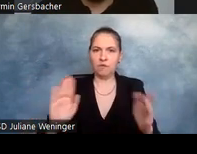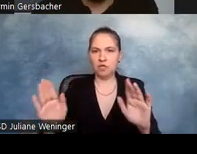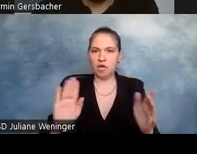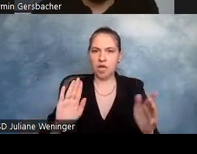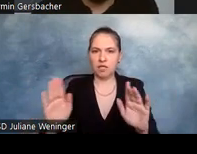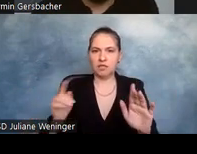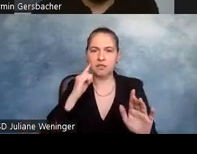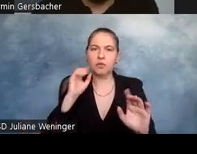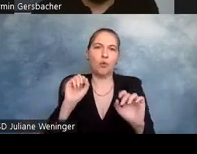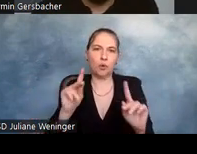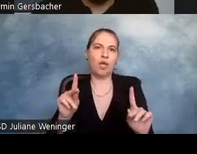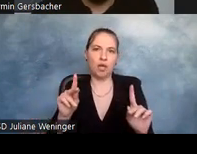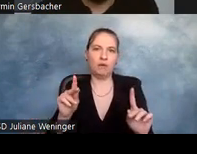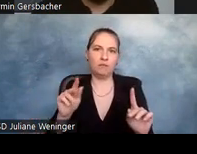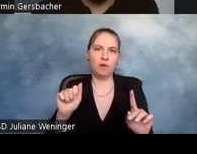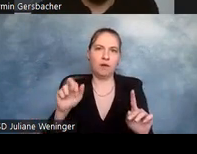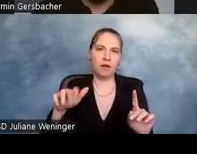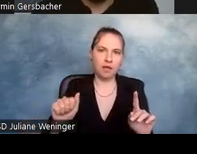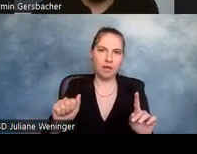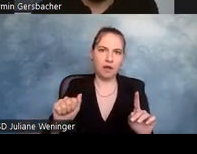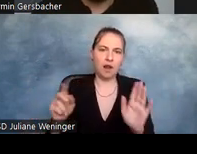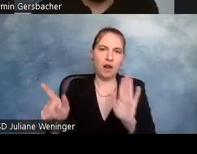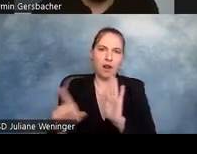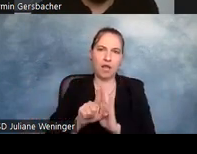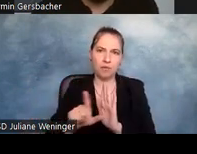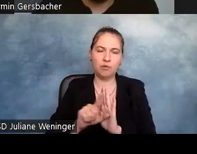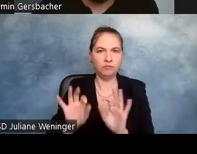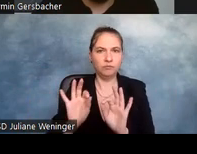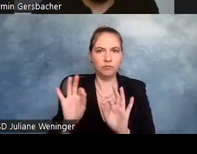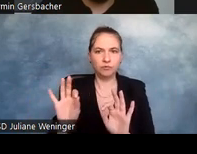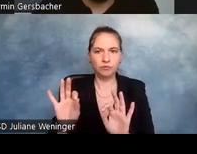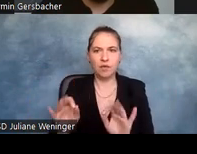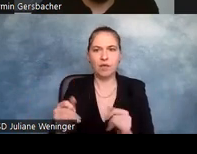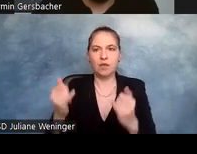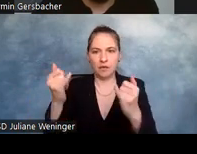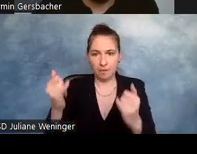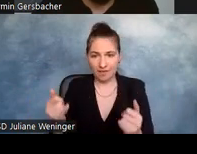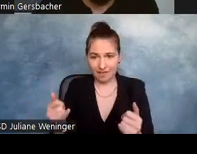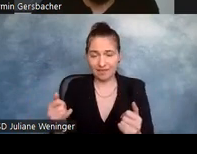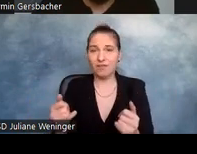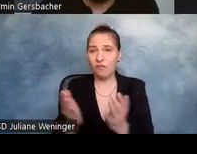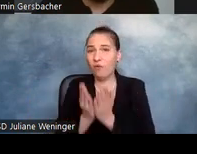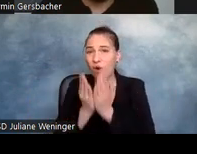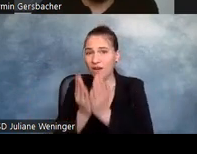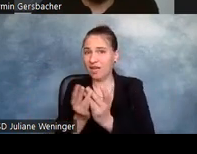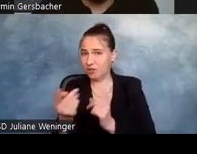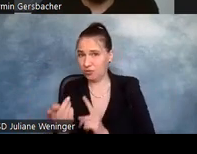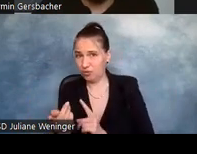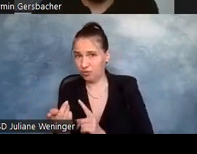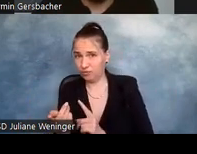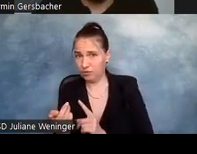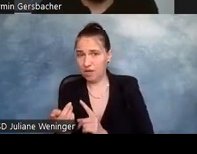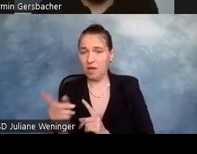ARIA-Label draufgesetzt mit Nutzermenü. Das heißt, der Screenreader würde hier jetzt Nutzermenü vorlesen, auf der Webseite steht aber